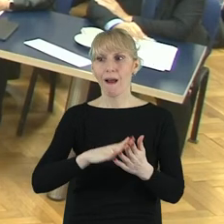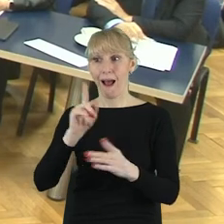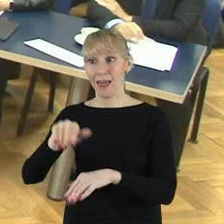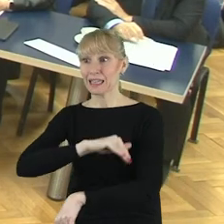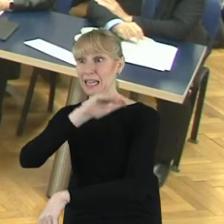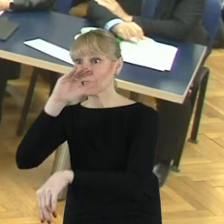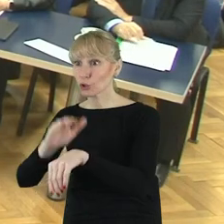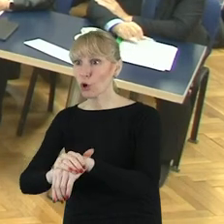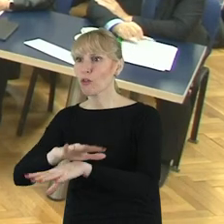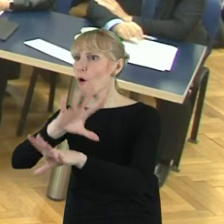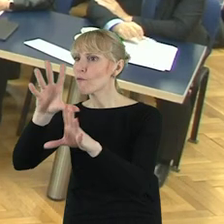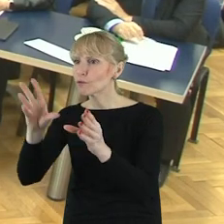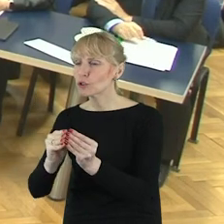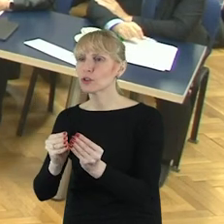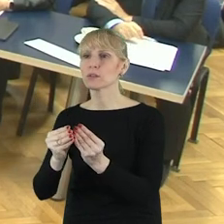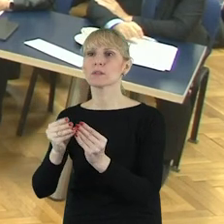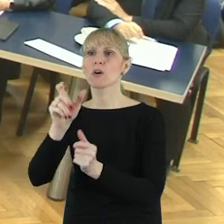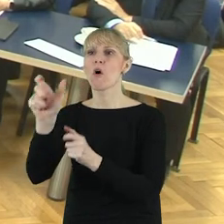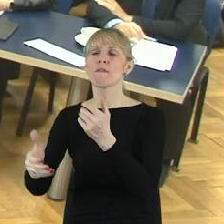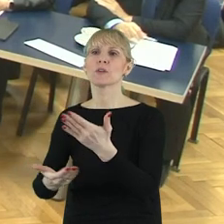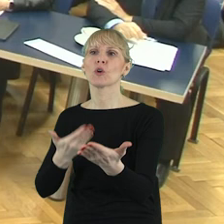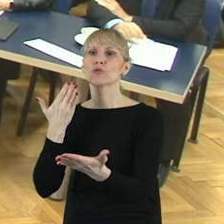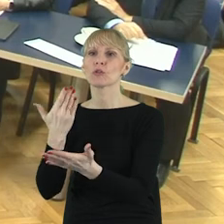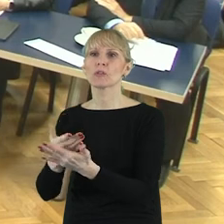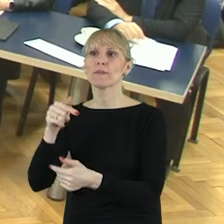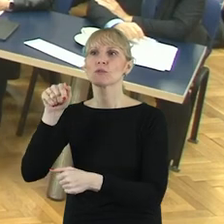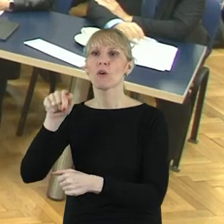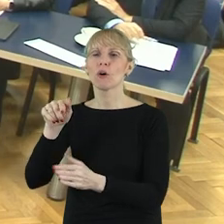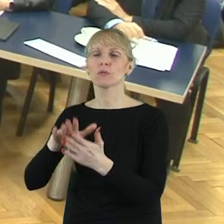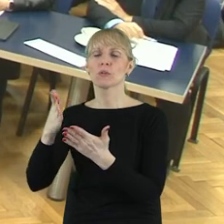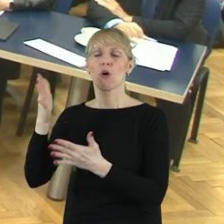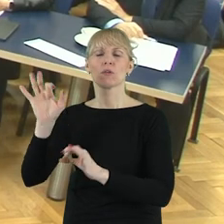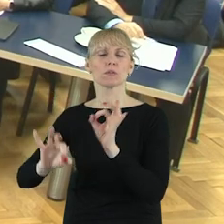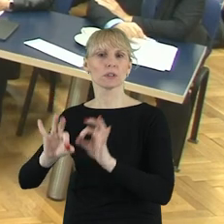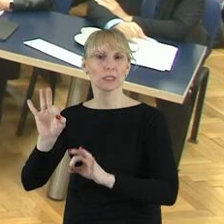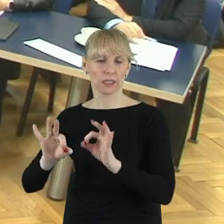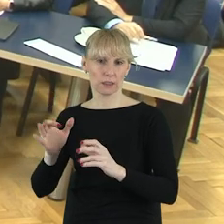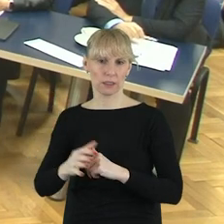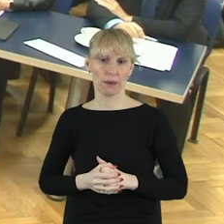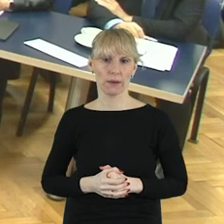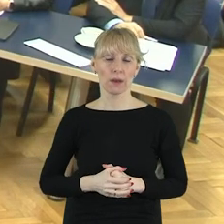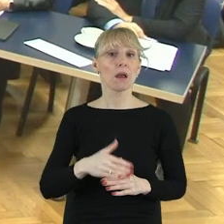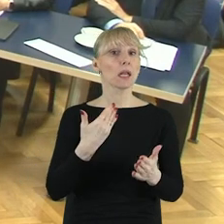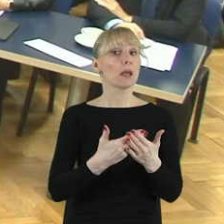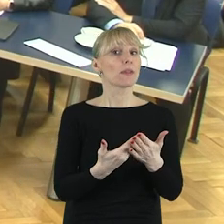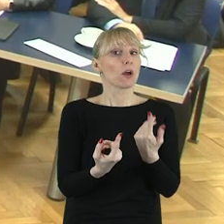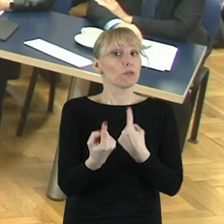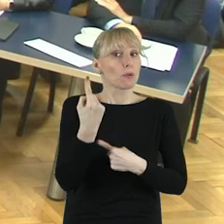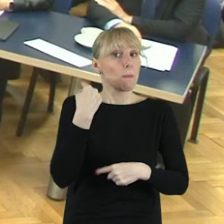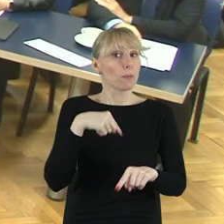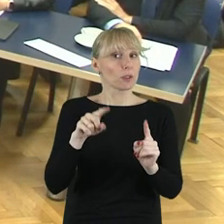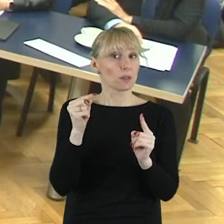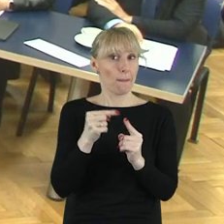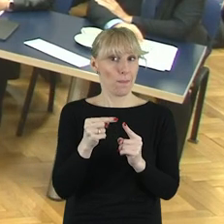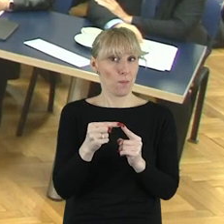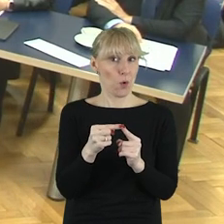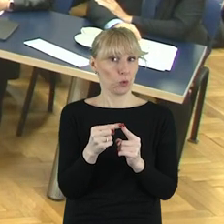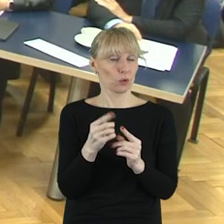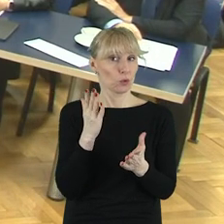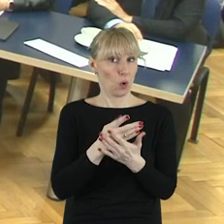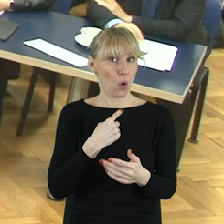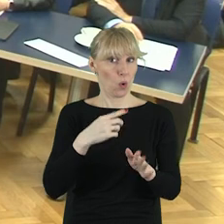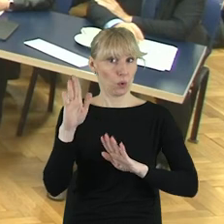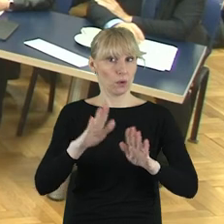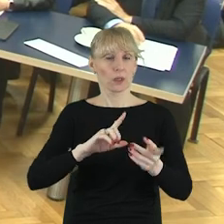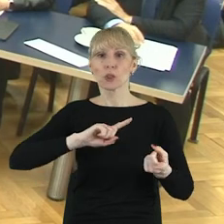zgodą wszystkich wnioskodawców o tą sesję. Moje pytanie, wracam do poprzedniego punktu, który został przegłosowany. Czy